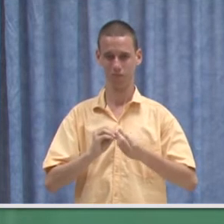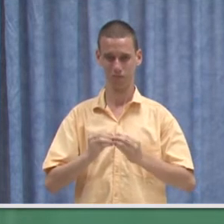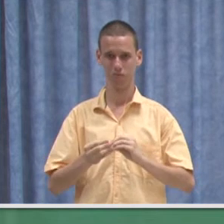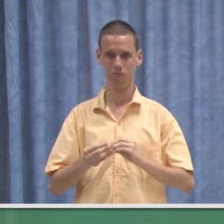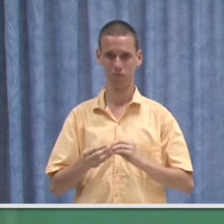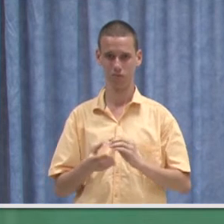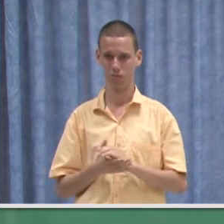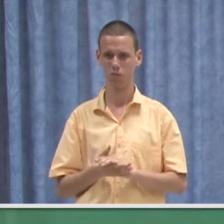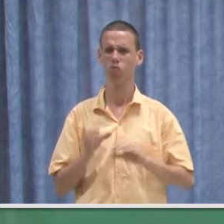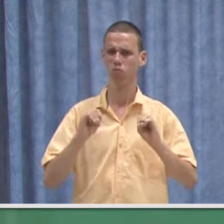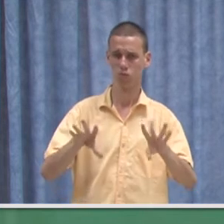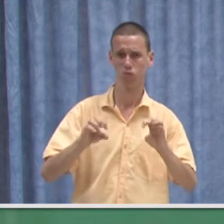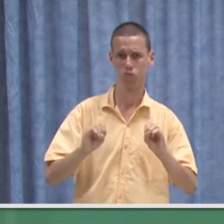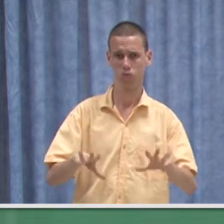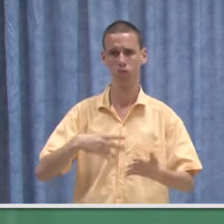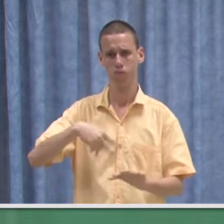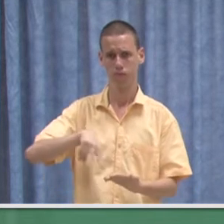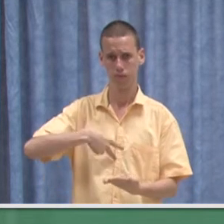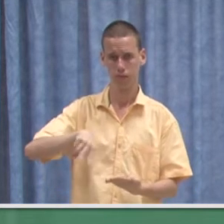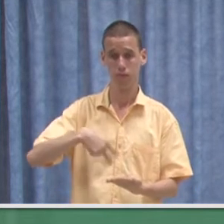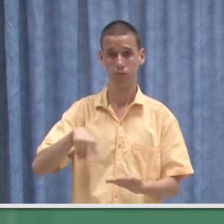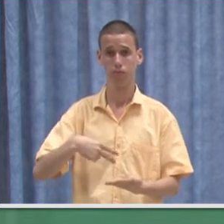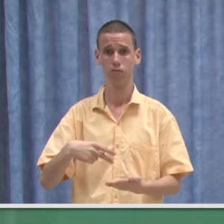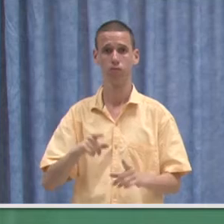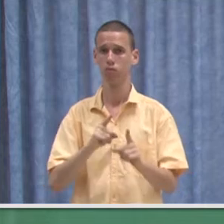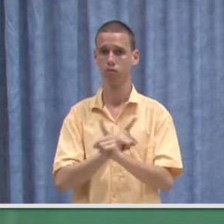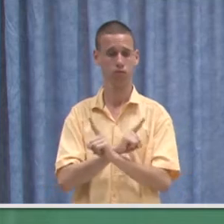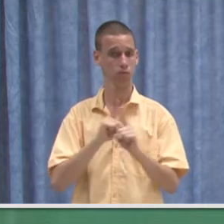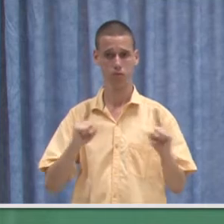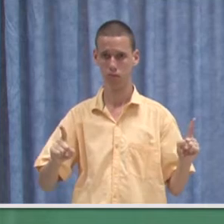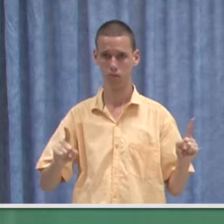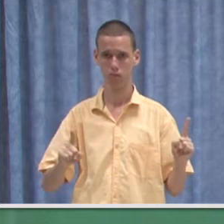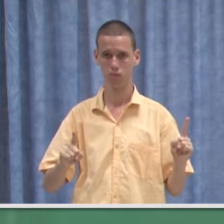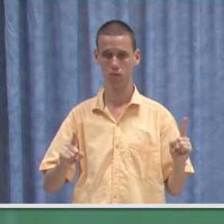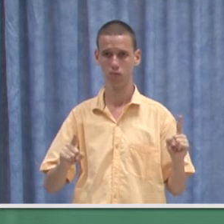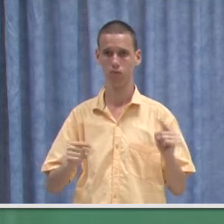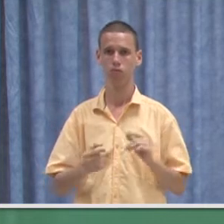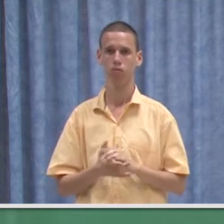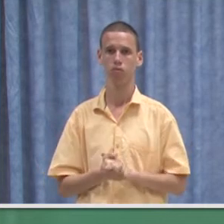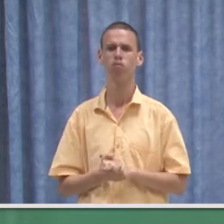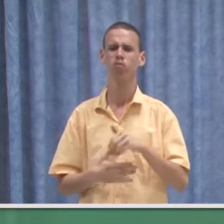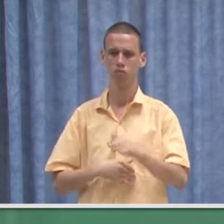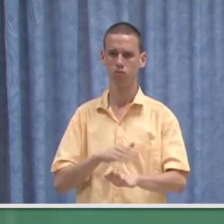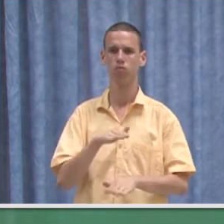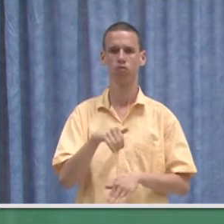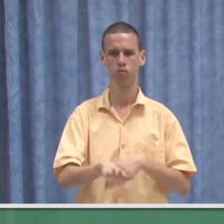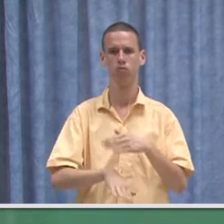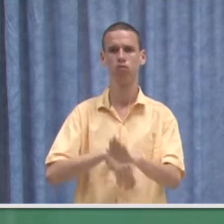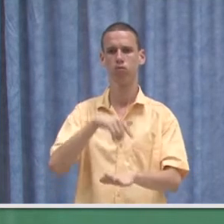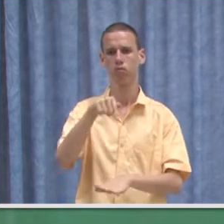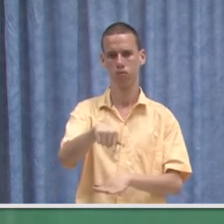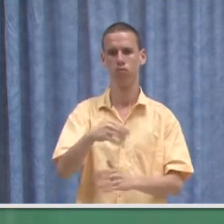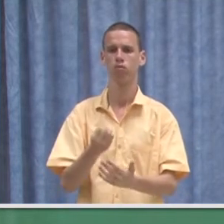discothèque avec danser, pas pour les moments. Ça, on a fait connaître quand qui peut gagner